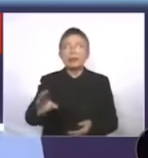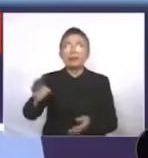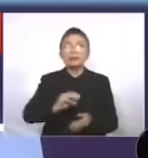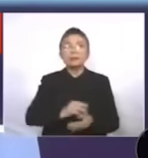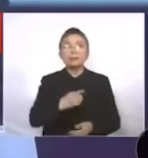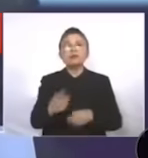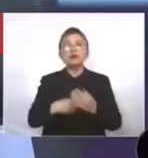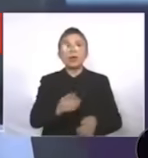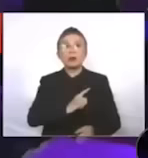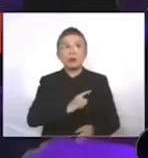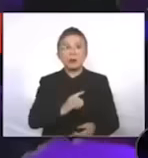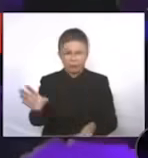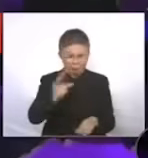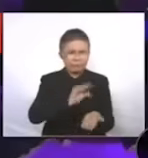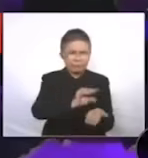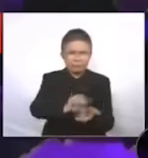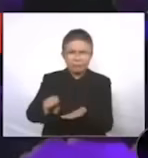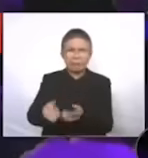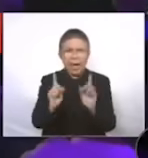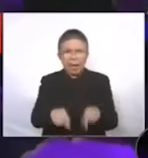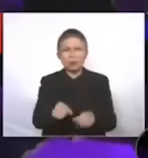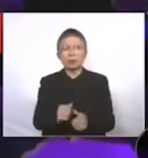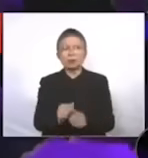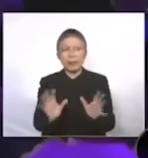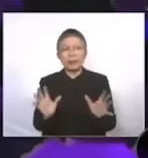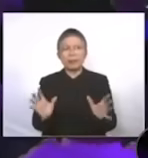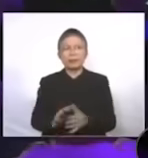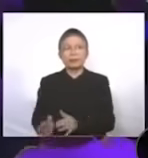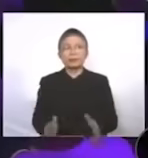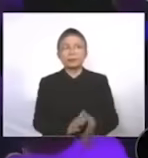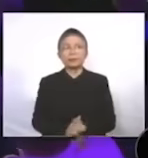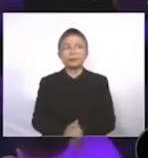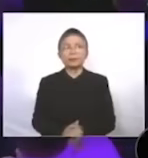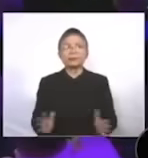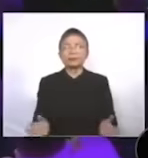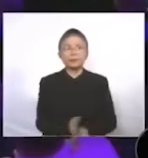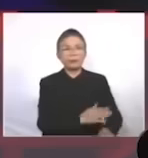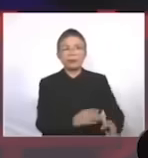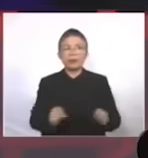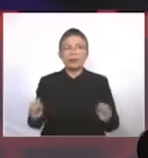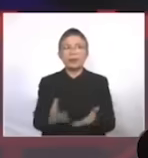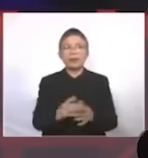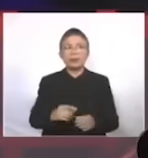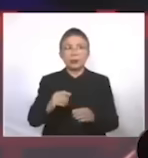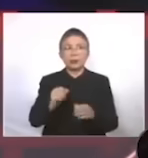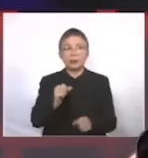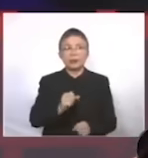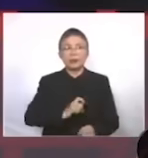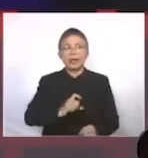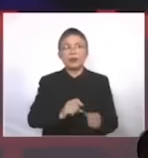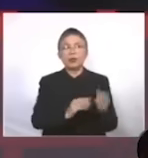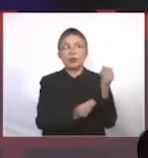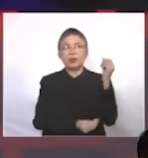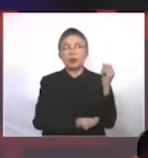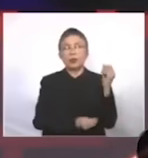Tinggal berapa lama lagi sih Ya kan Tinggal nunggu sampai 14 Februari begitu nyoblos